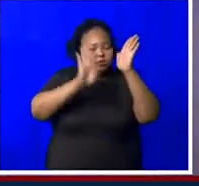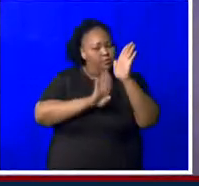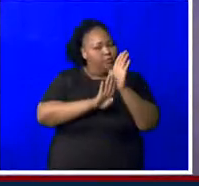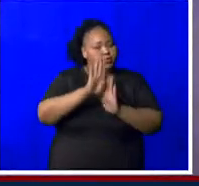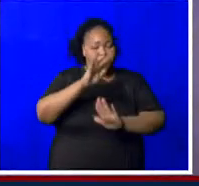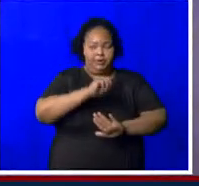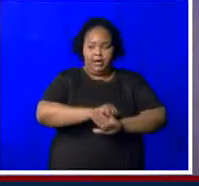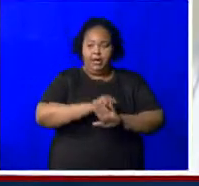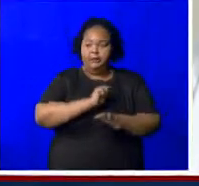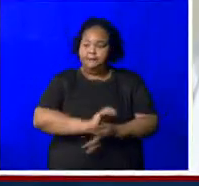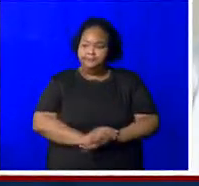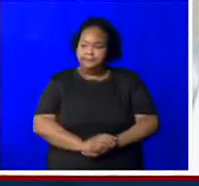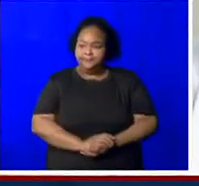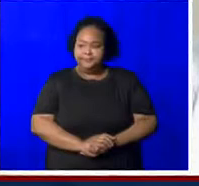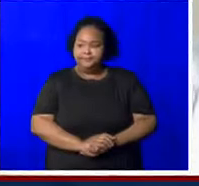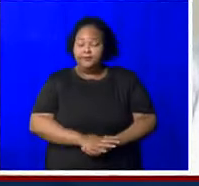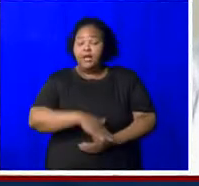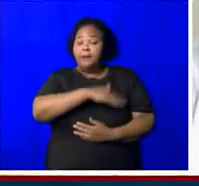leSwatini.